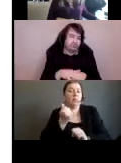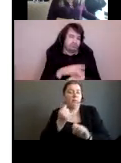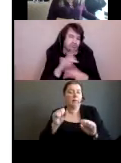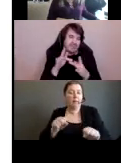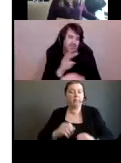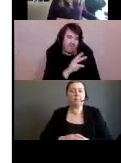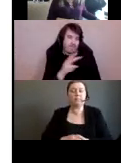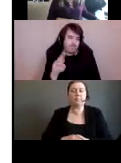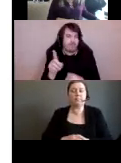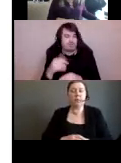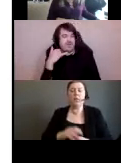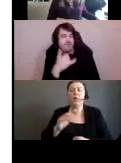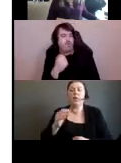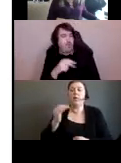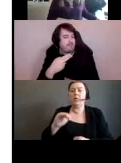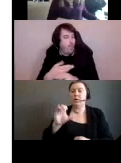par téléphone.